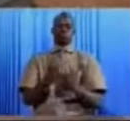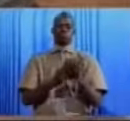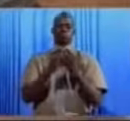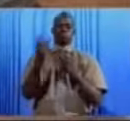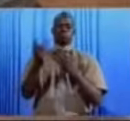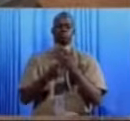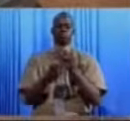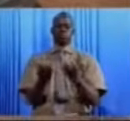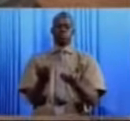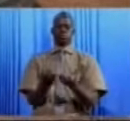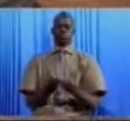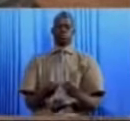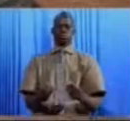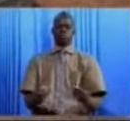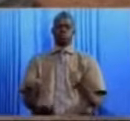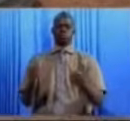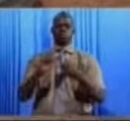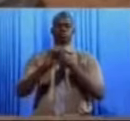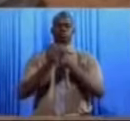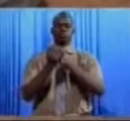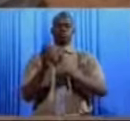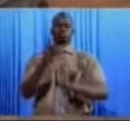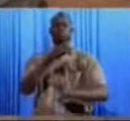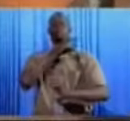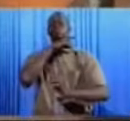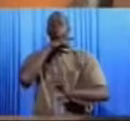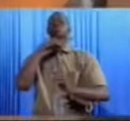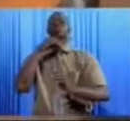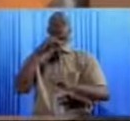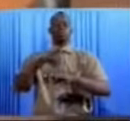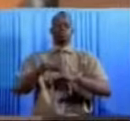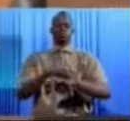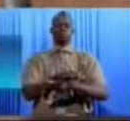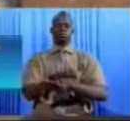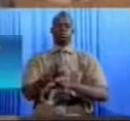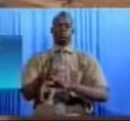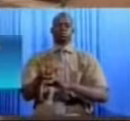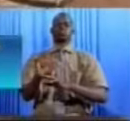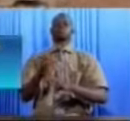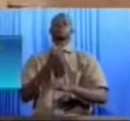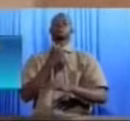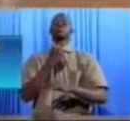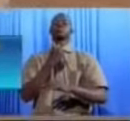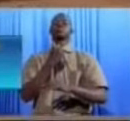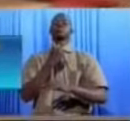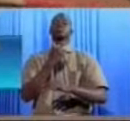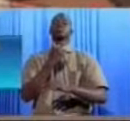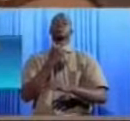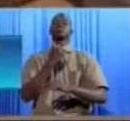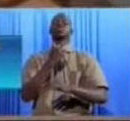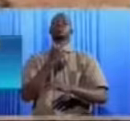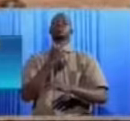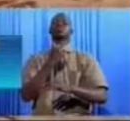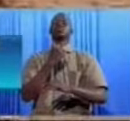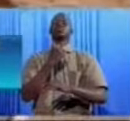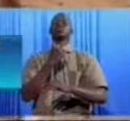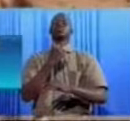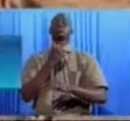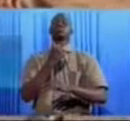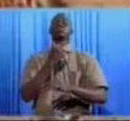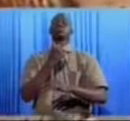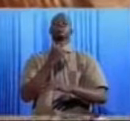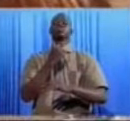v résorber le problème de la dégradation vertigineuse des quais l'infertilité des sols et la productivité agricole